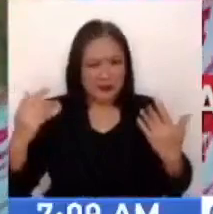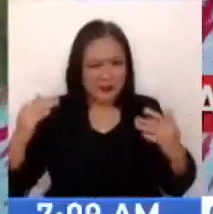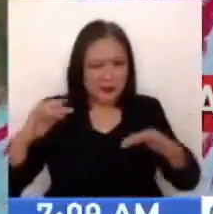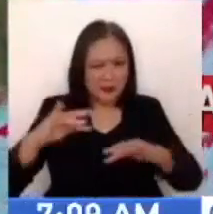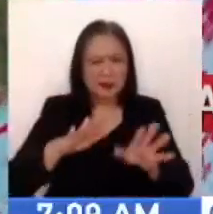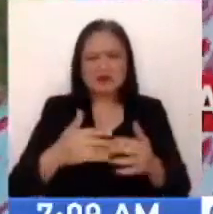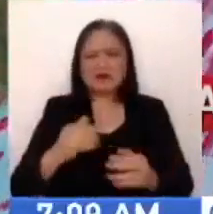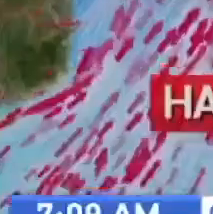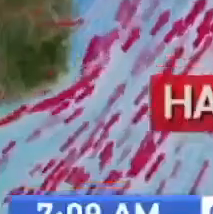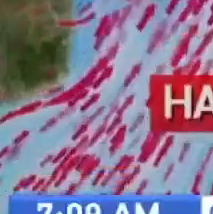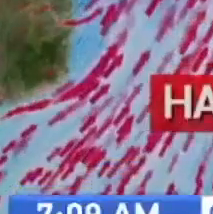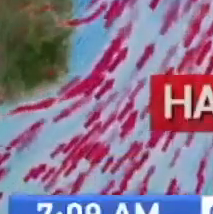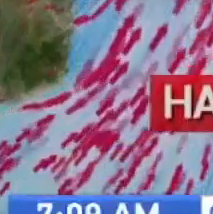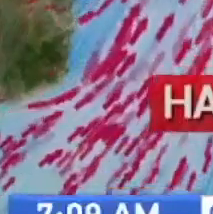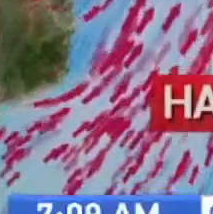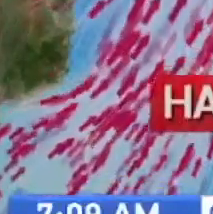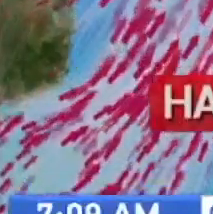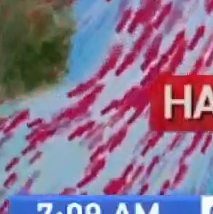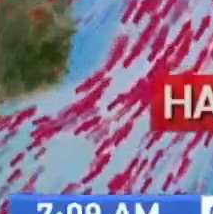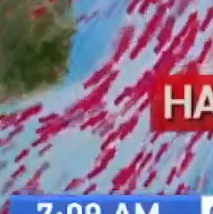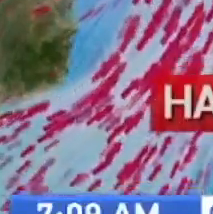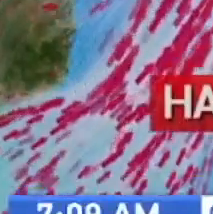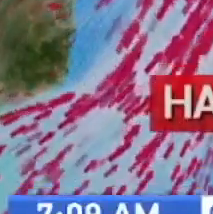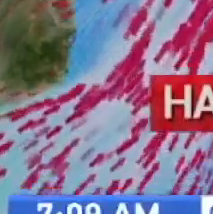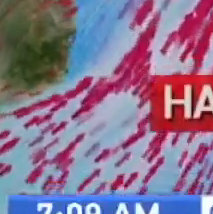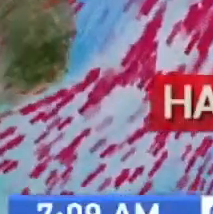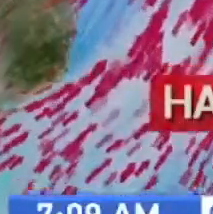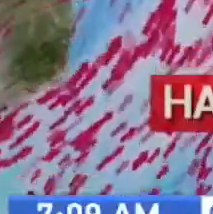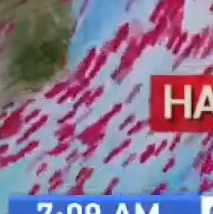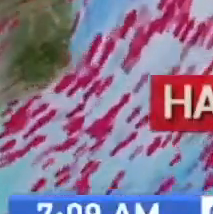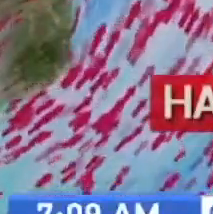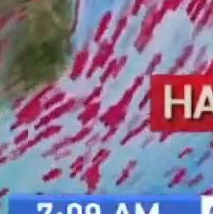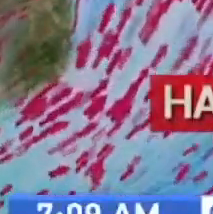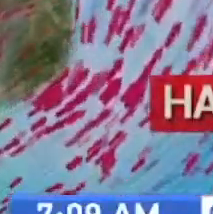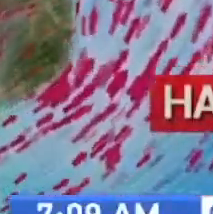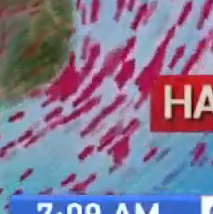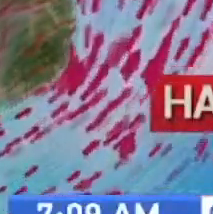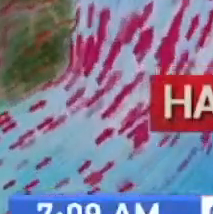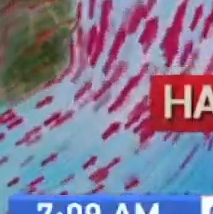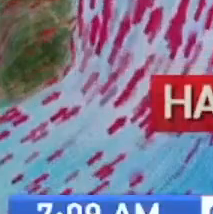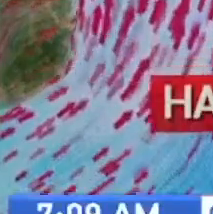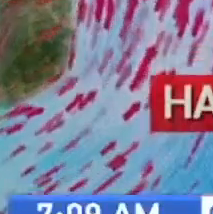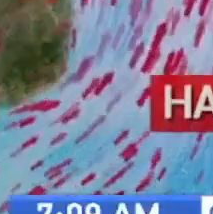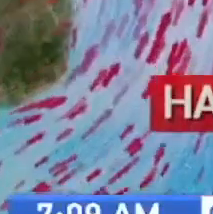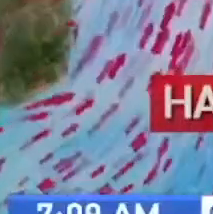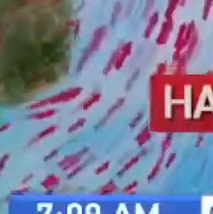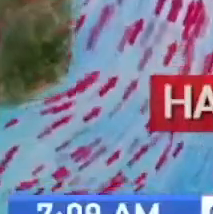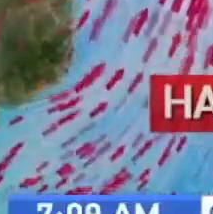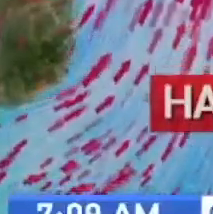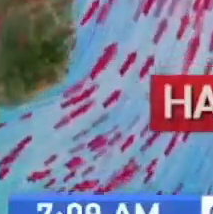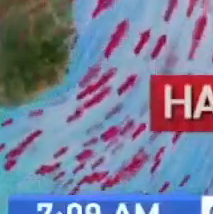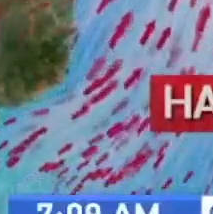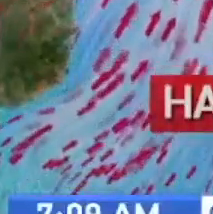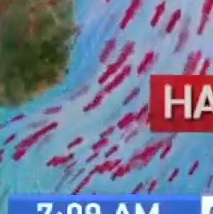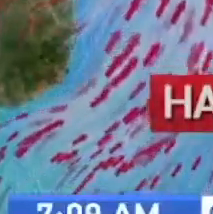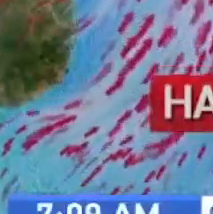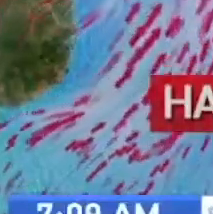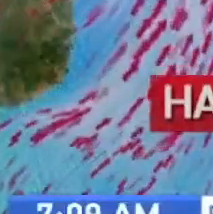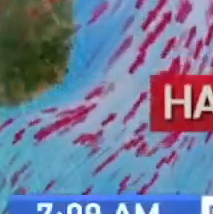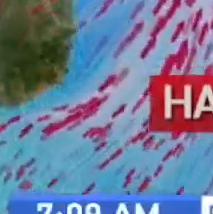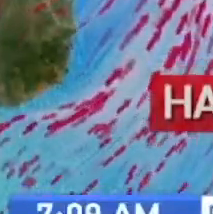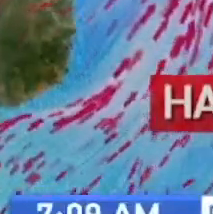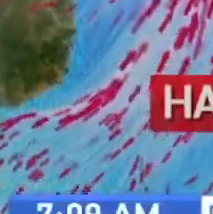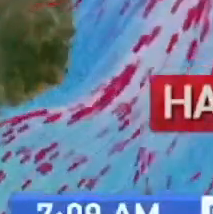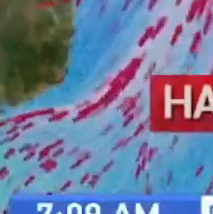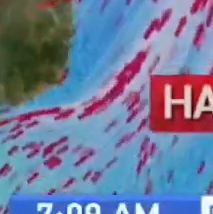sa isa-isa. Kaya yung tinatawag nating Fujiwara effect, hindi mangyayari yan. Papalayo yung Kaloy o Kaloy